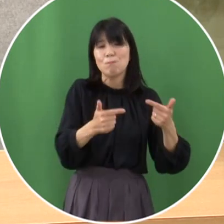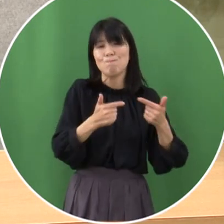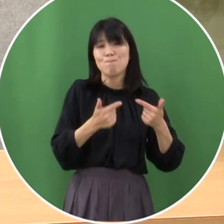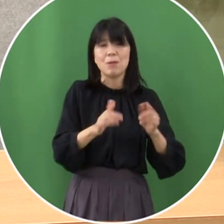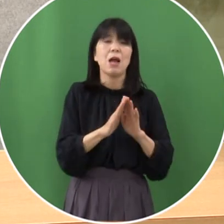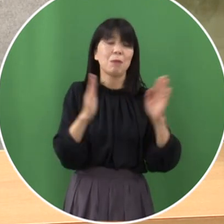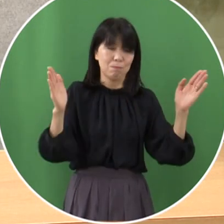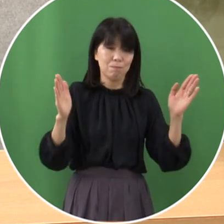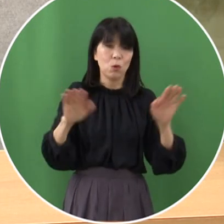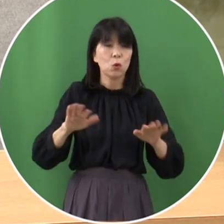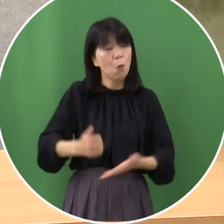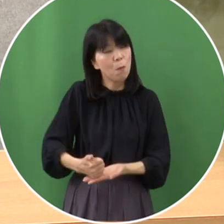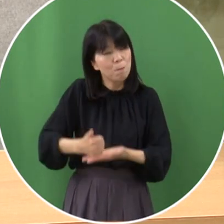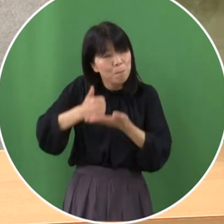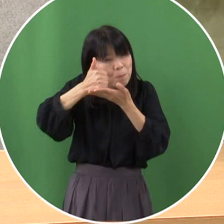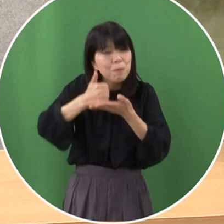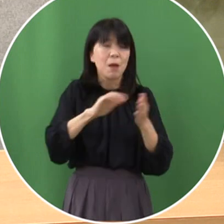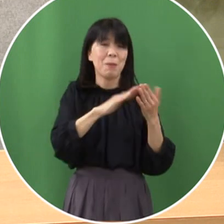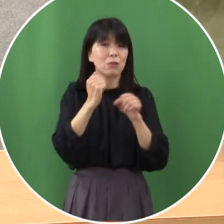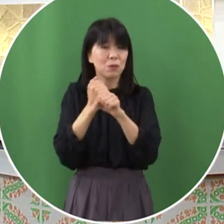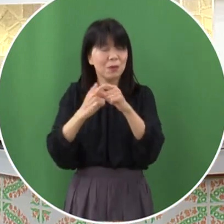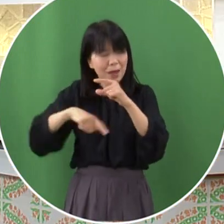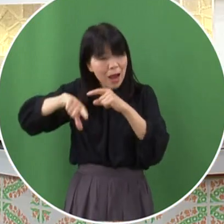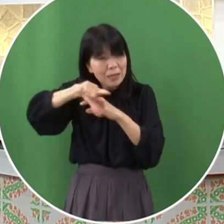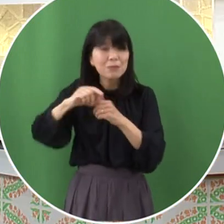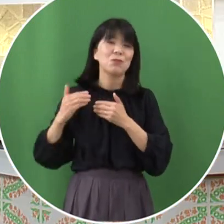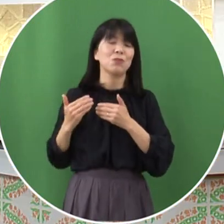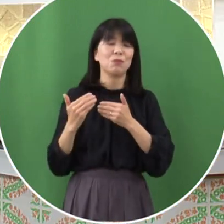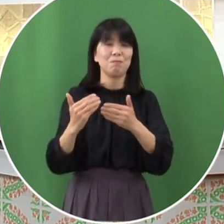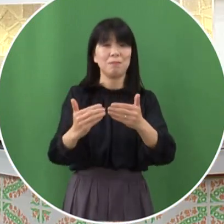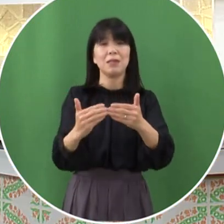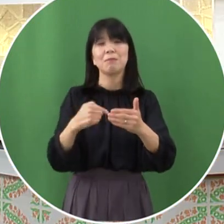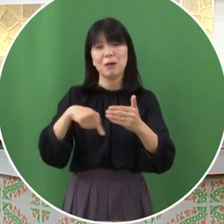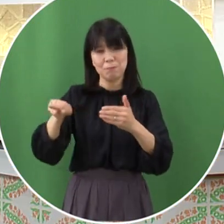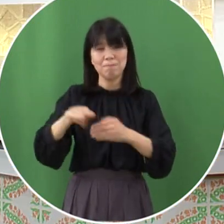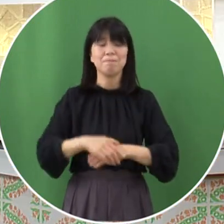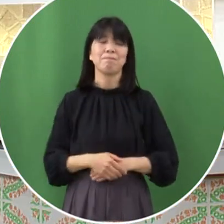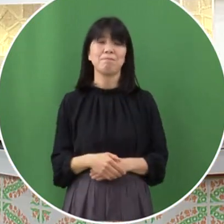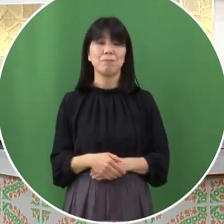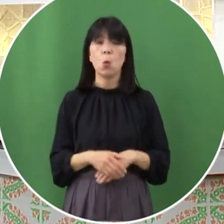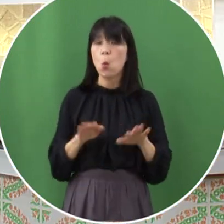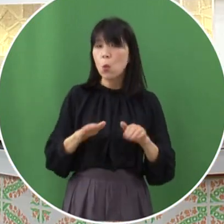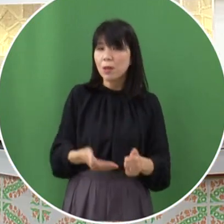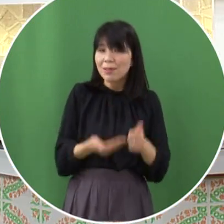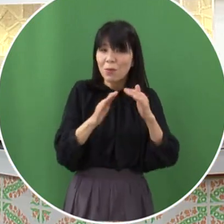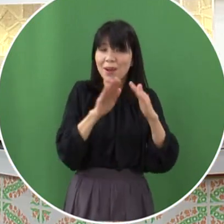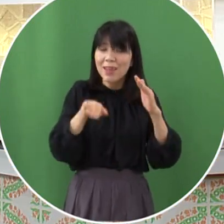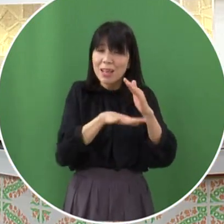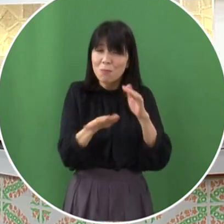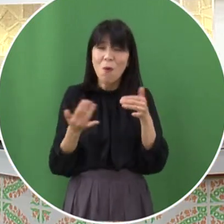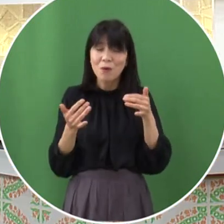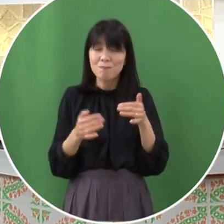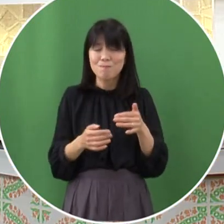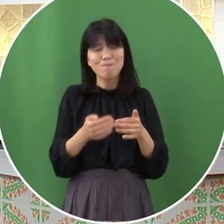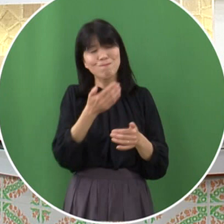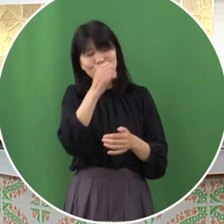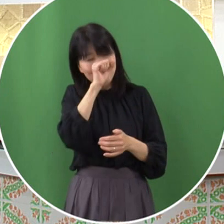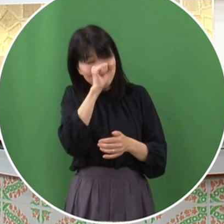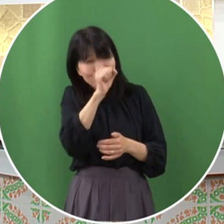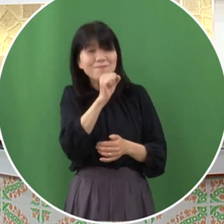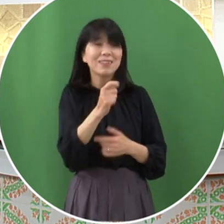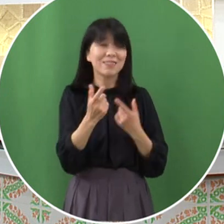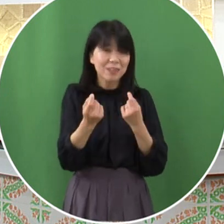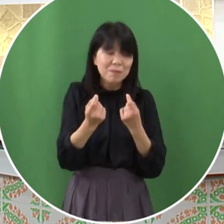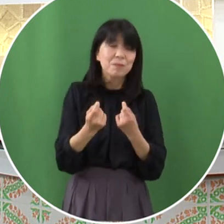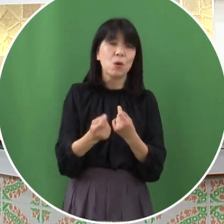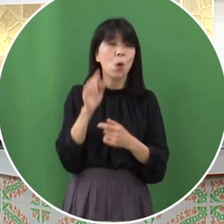りをさらに推進してまいります。 子育て世帯にも人気の施策ですので、これからもこういった支援が続いていく